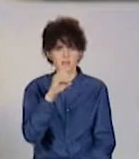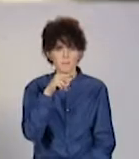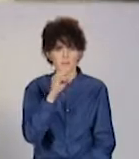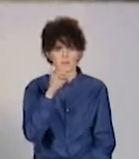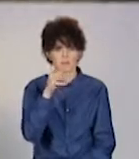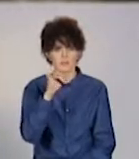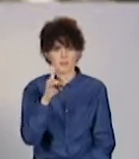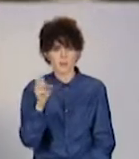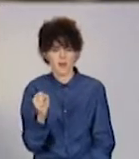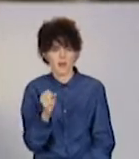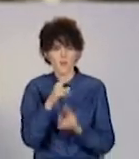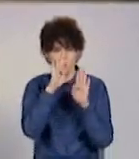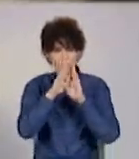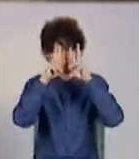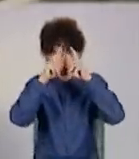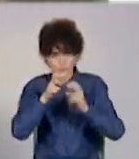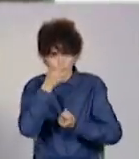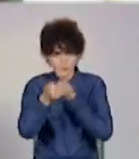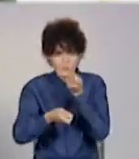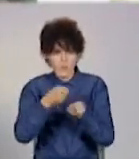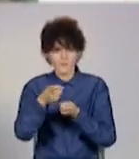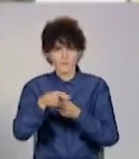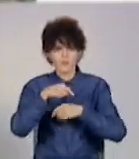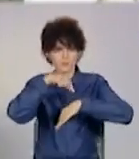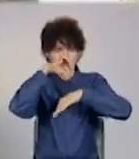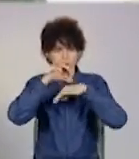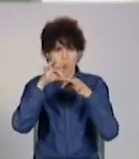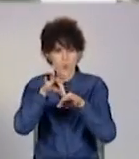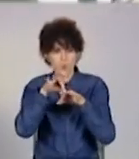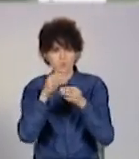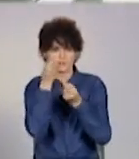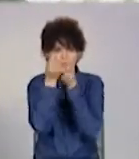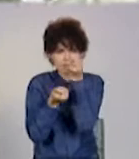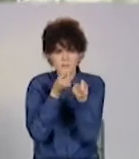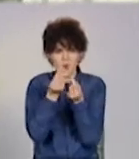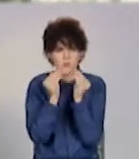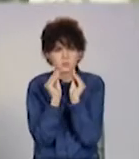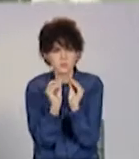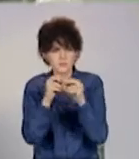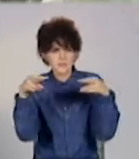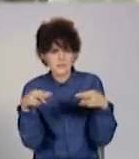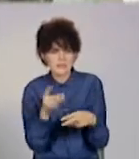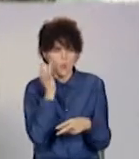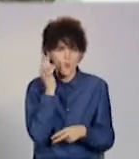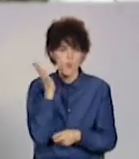Експертиза показує, що вона толста, толста шкури